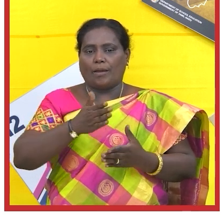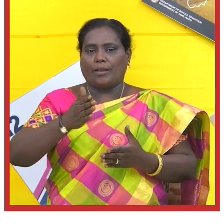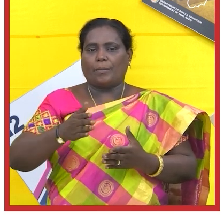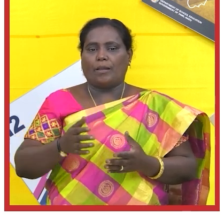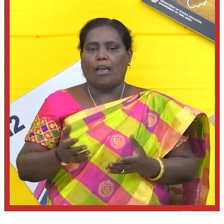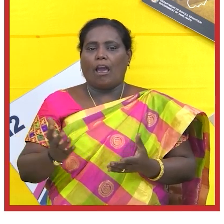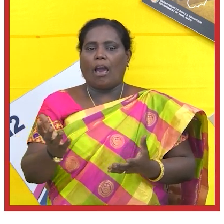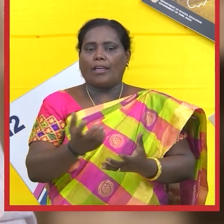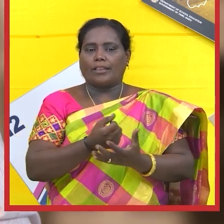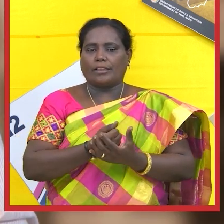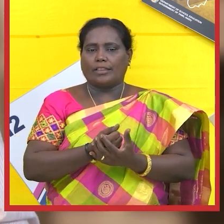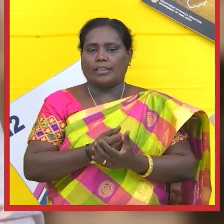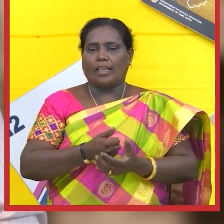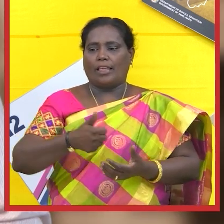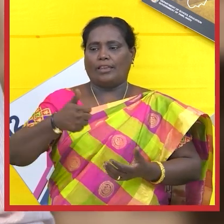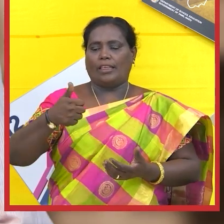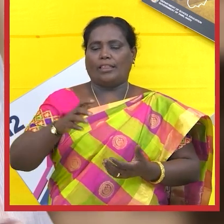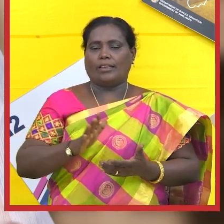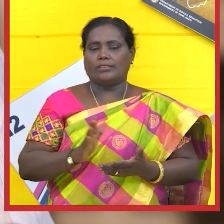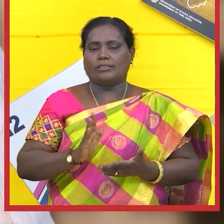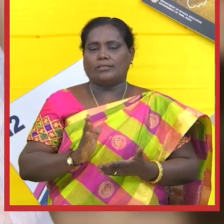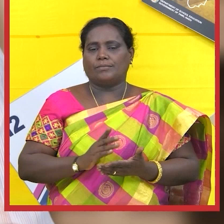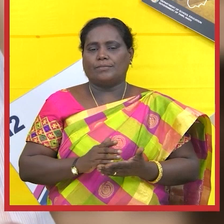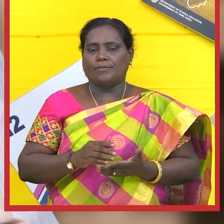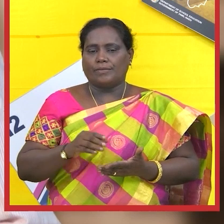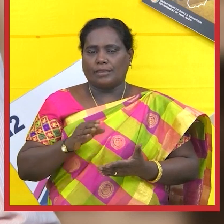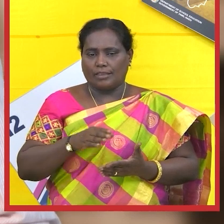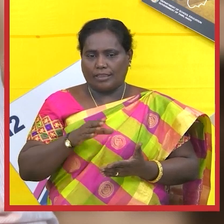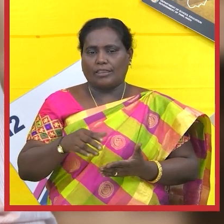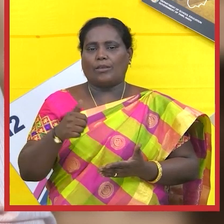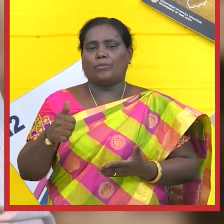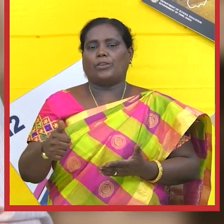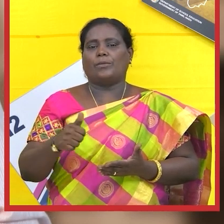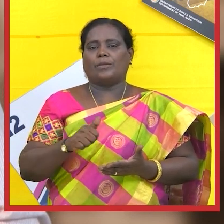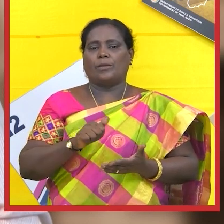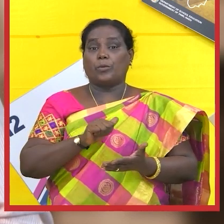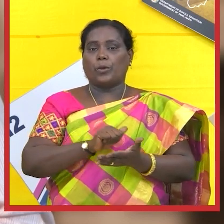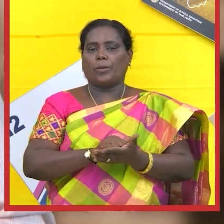ஆதரித்தது நீதிக்கட்சி இதனுடைய விளைவாகத்தான் நீங்கள் நன்றாக நினைவு கொள்ள வேண்டும்